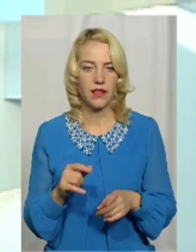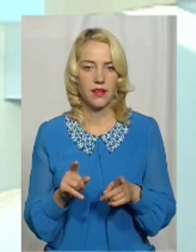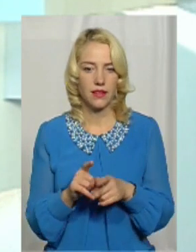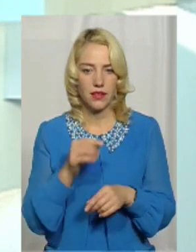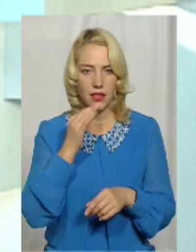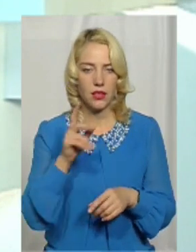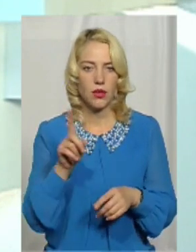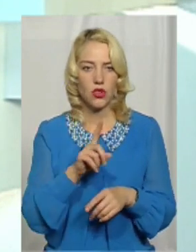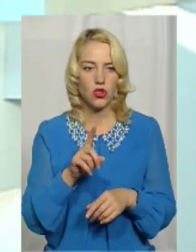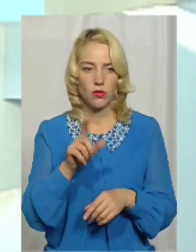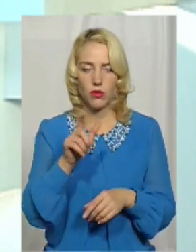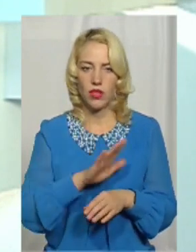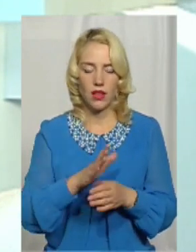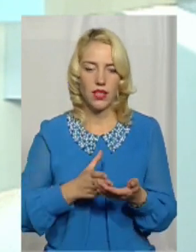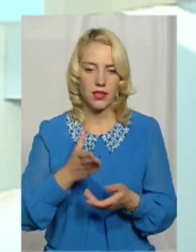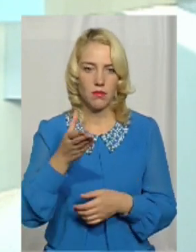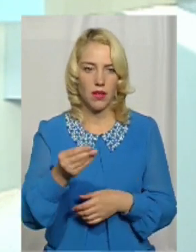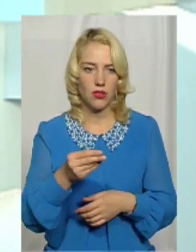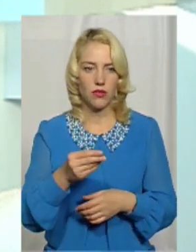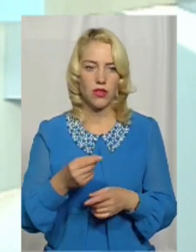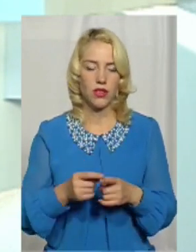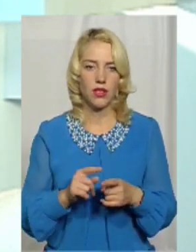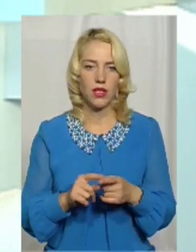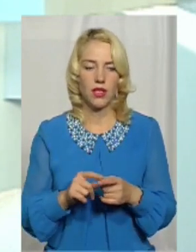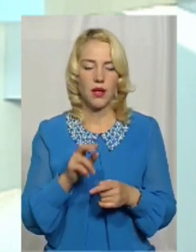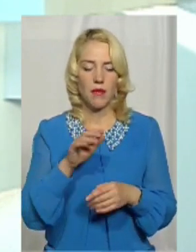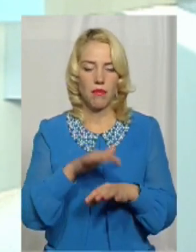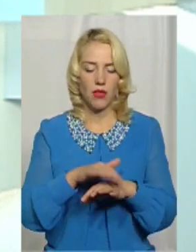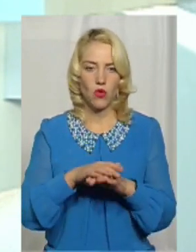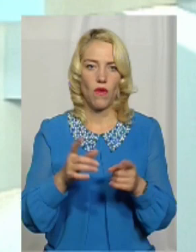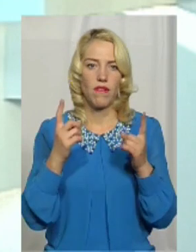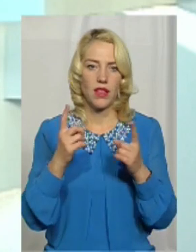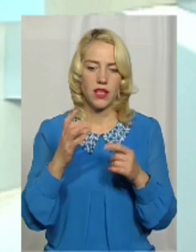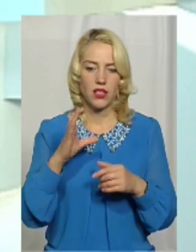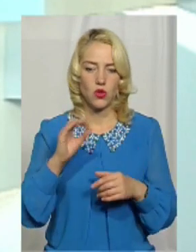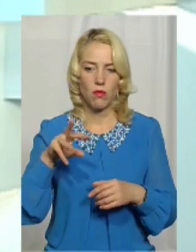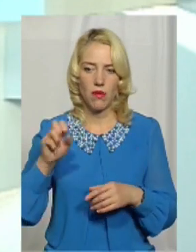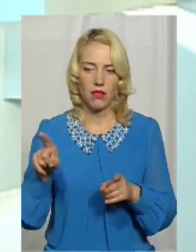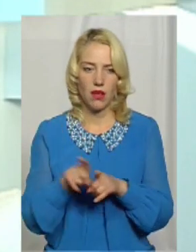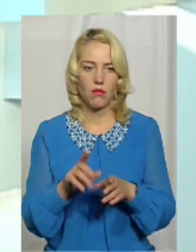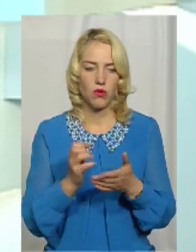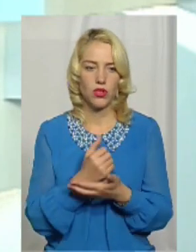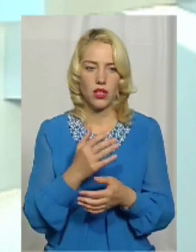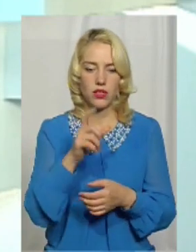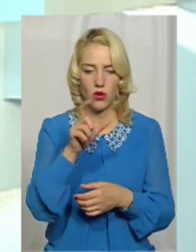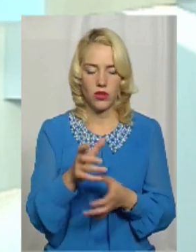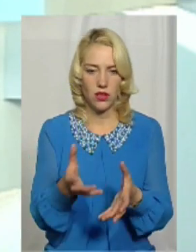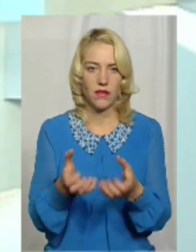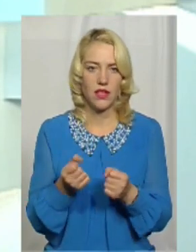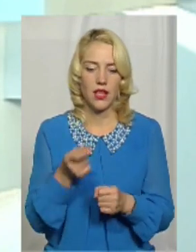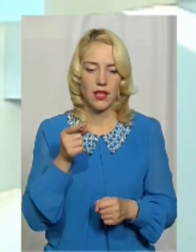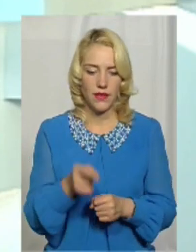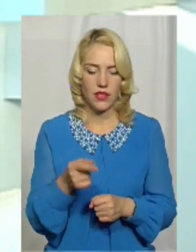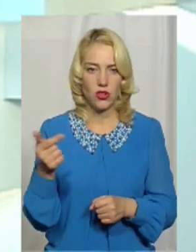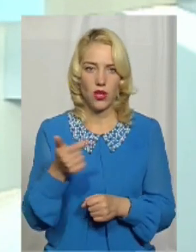скажімо так, щоб він не сплачував клієнту, банку великі суми. А то, виходить так, він візьме